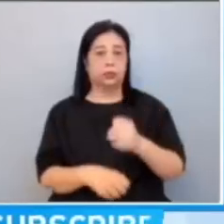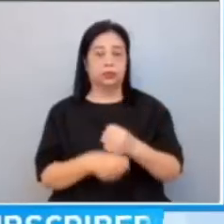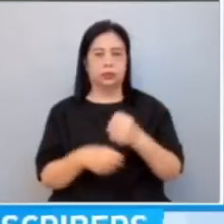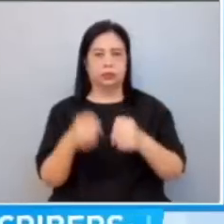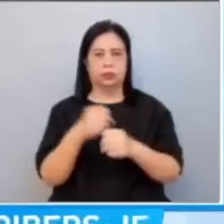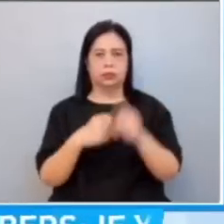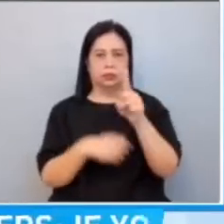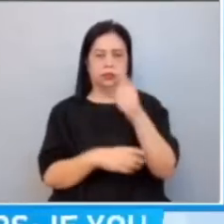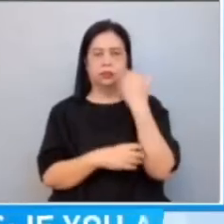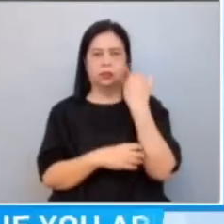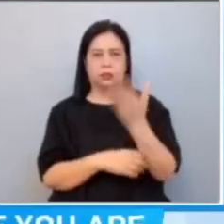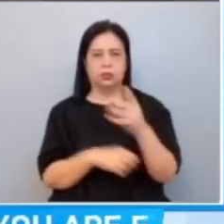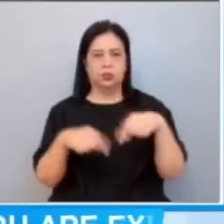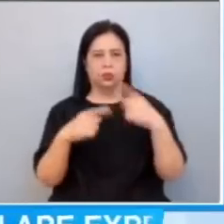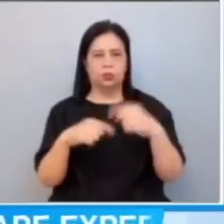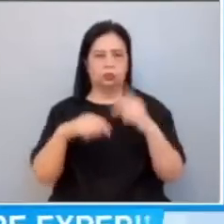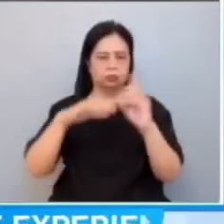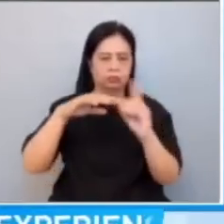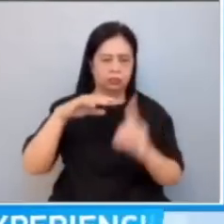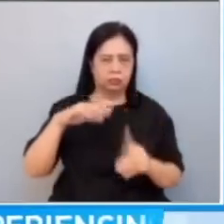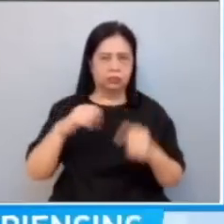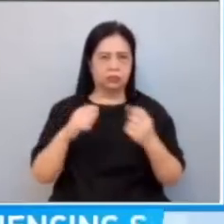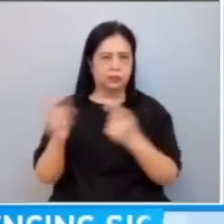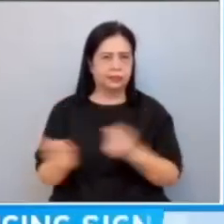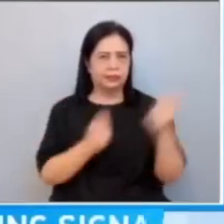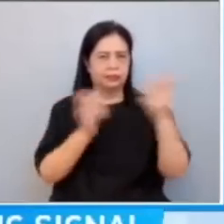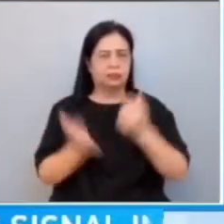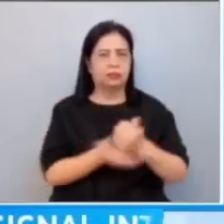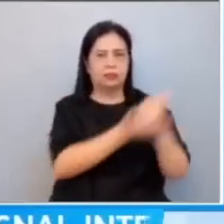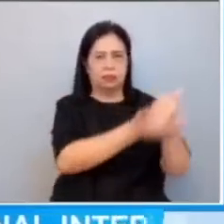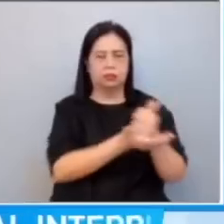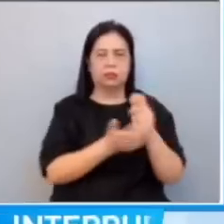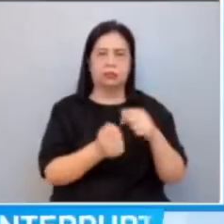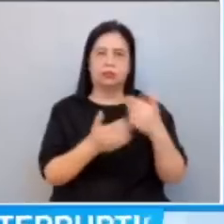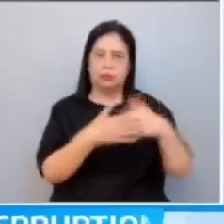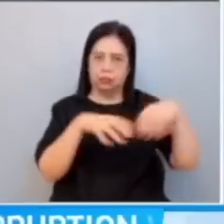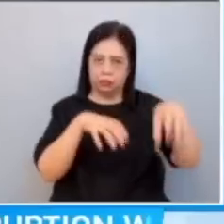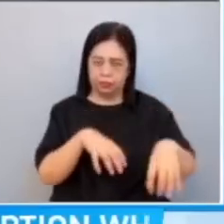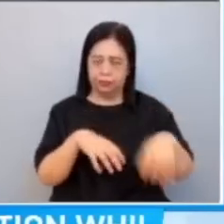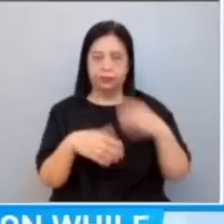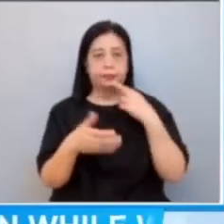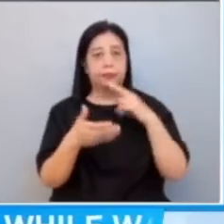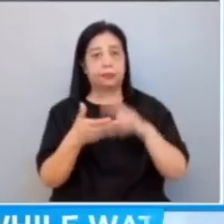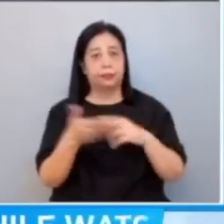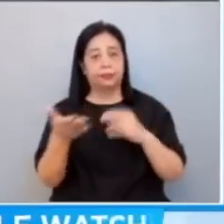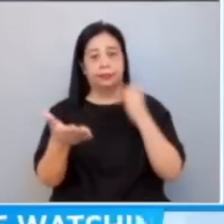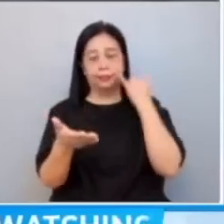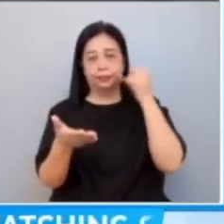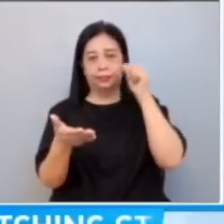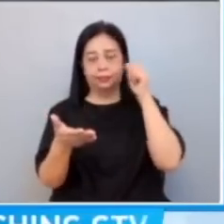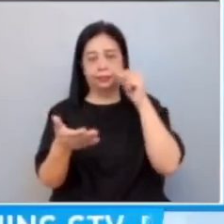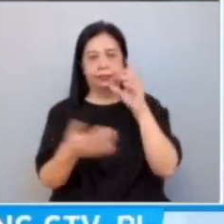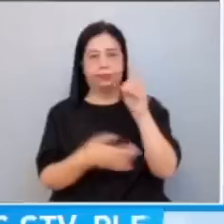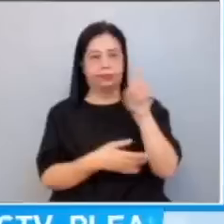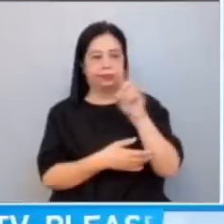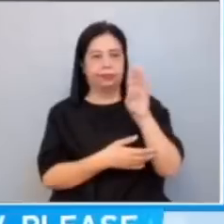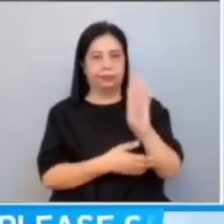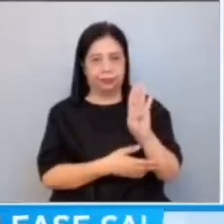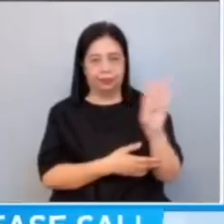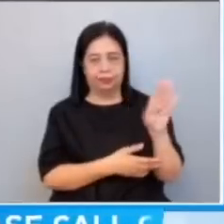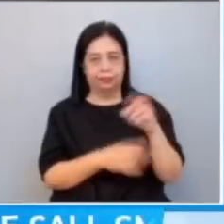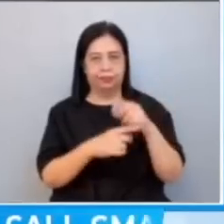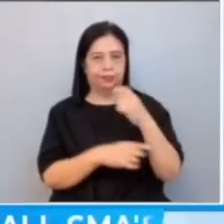malunod habang tinutulungang makalikas ang isang kapitbahay. Maiulat on the spot si James Plessis ng Super Radio Gensan.